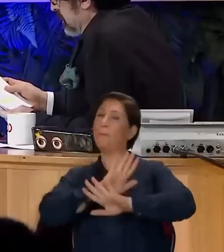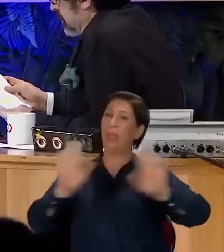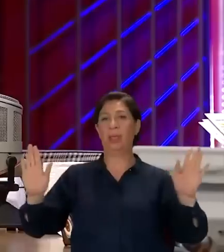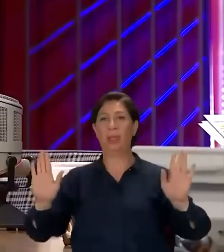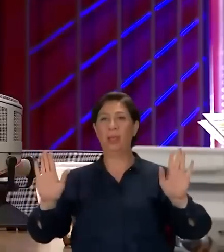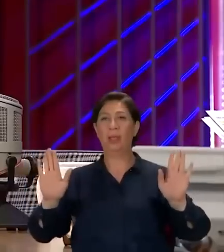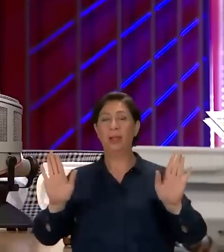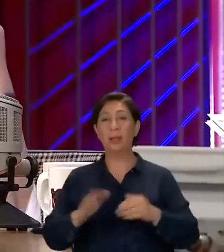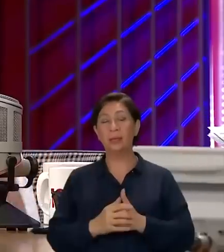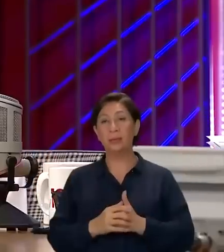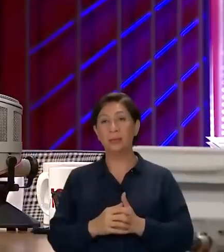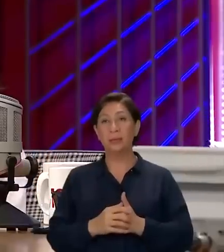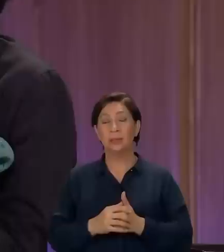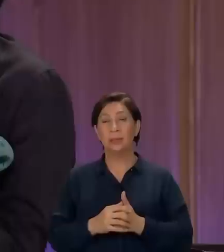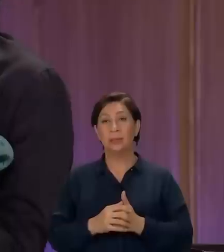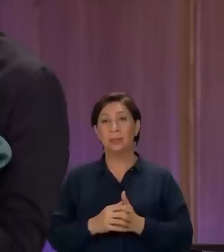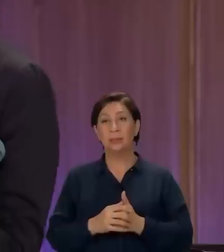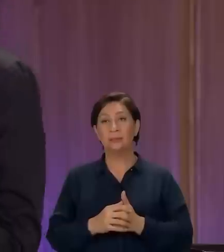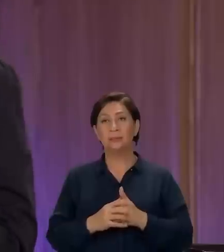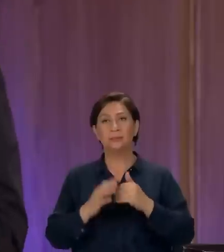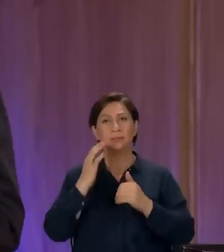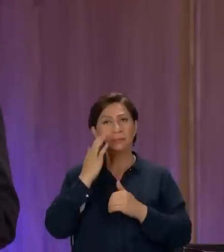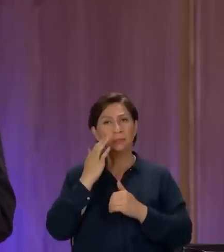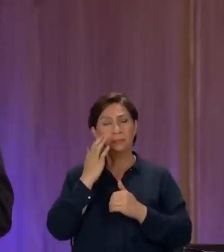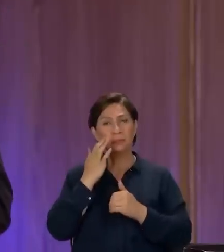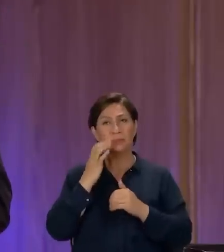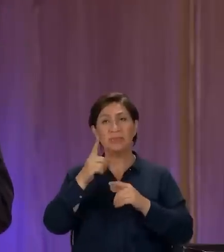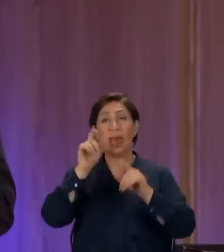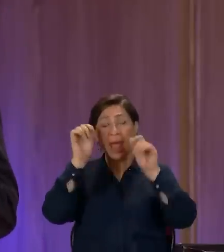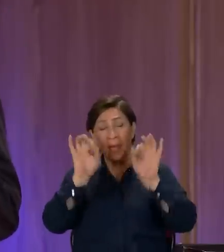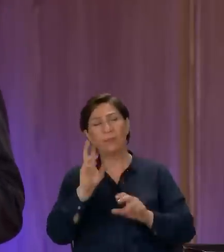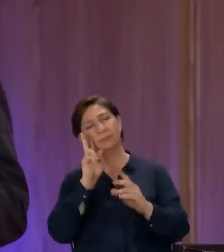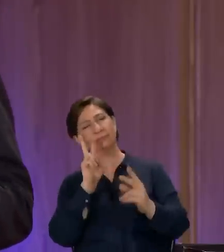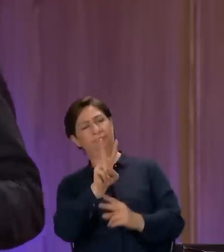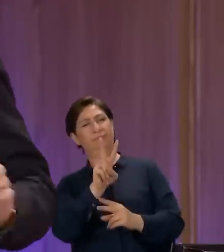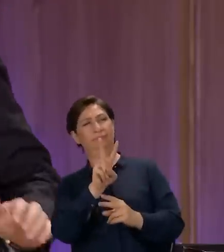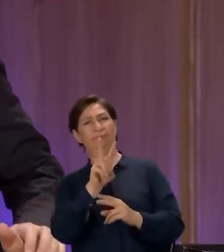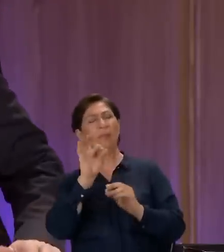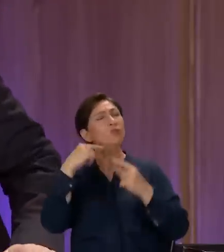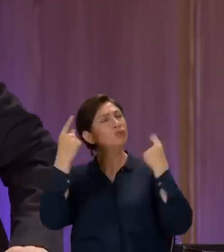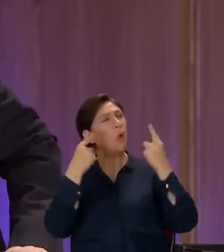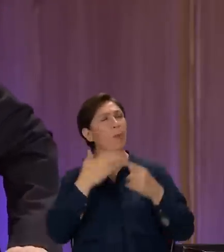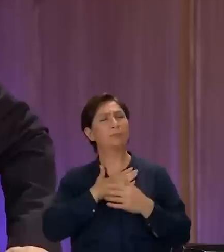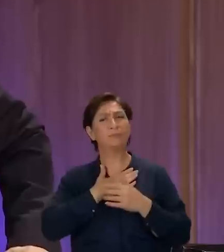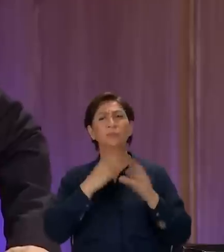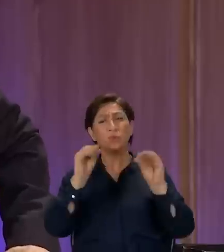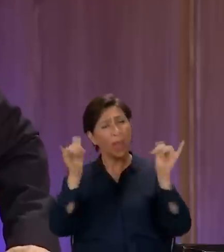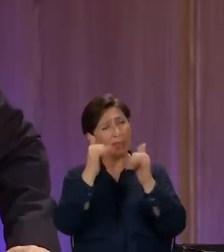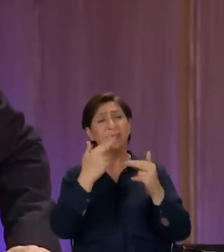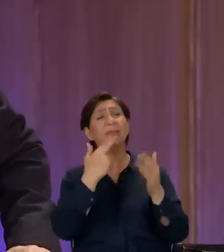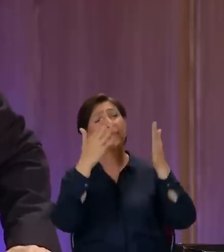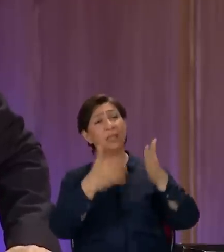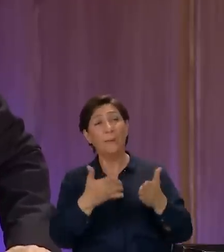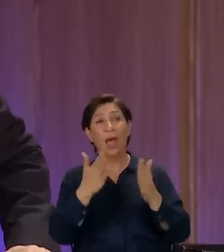şey. Aslında yani mesela seni her gördüğümde aslında bunu düşünüyorum. Yani çok eğlenceli bir kadın